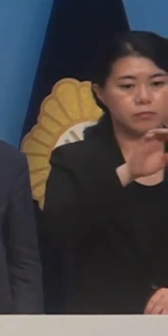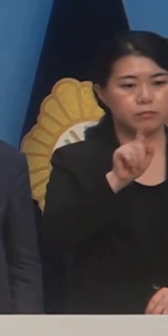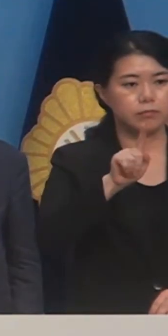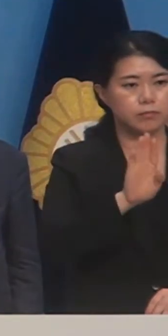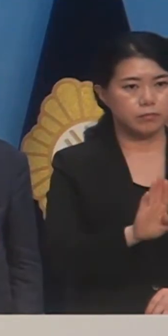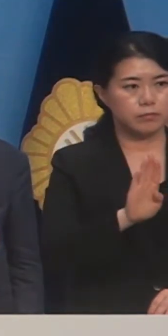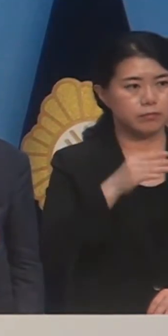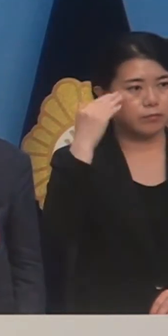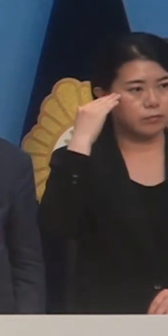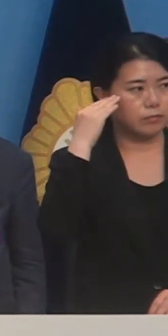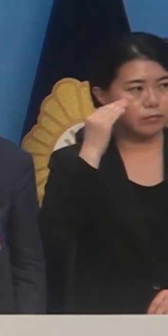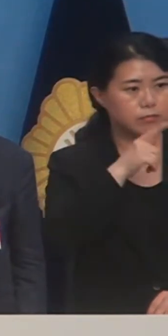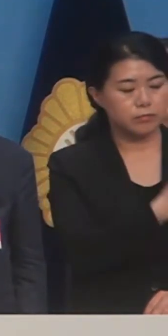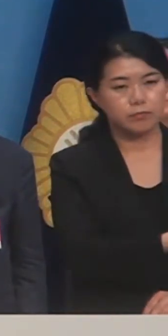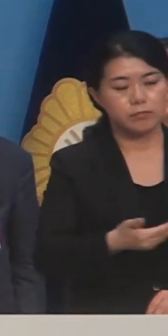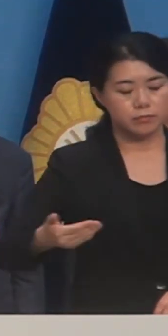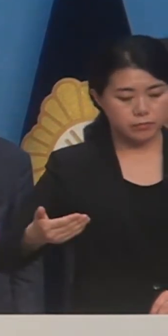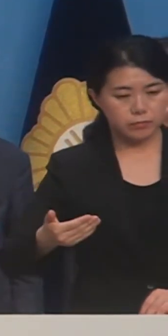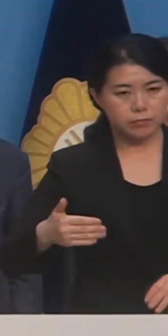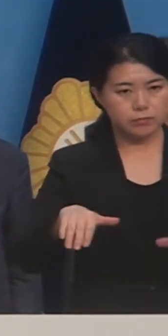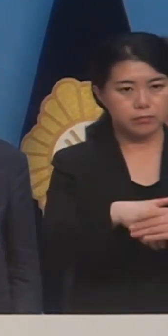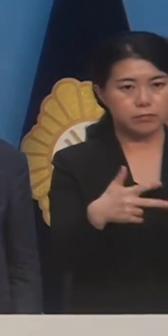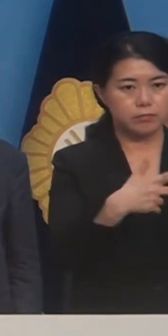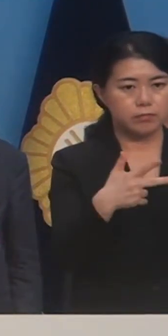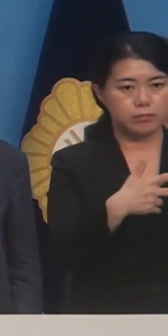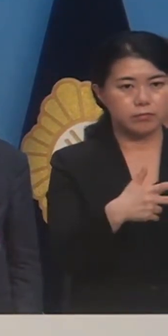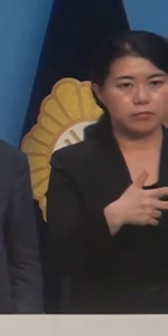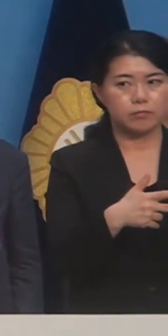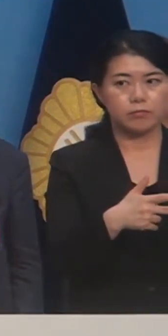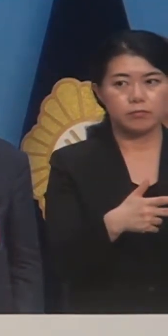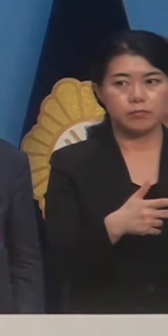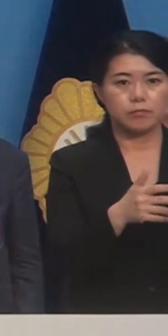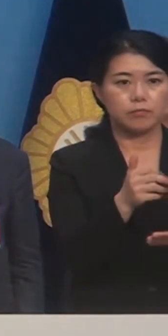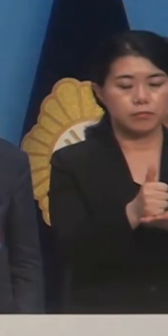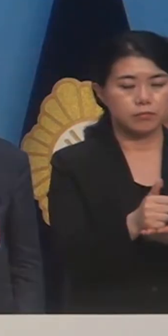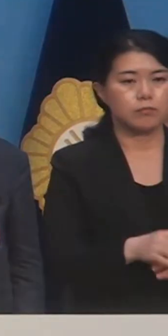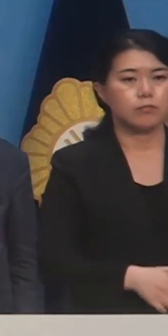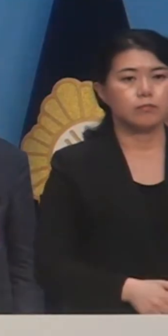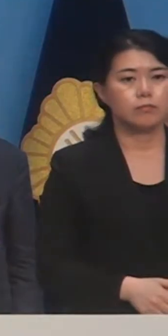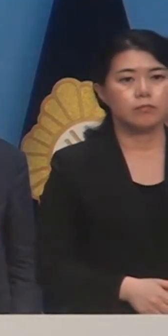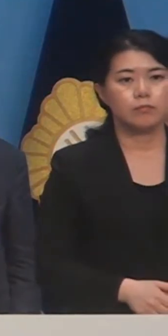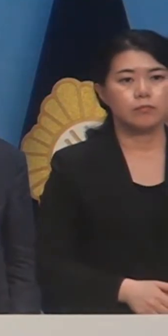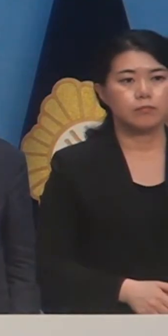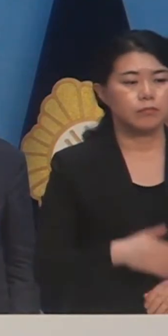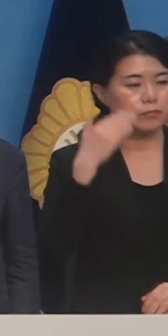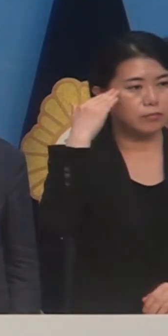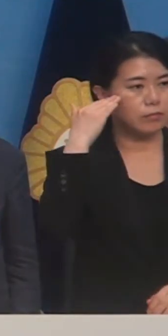K-팝 한류문화재단 상임대표이신 김태현 박사님, 네. 그리고